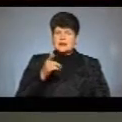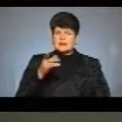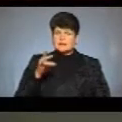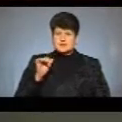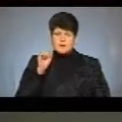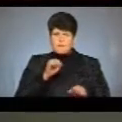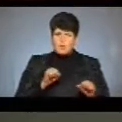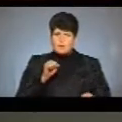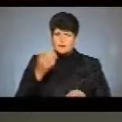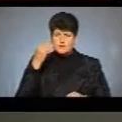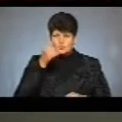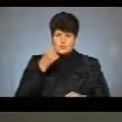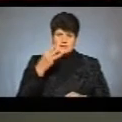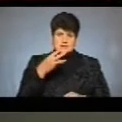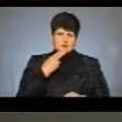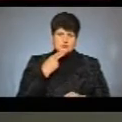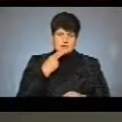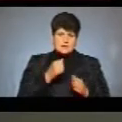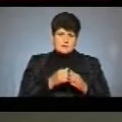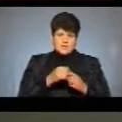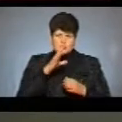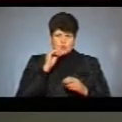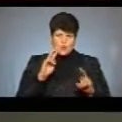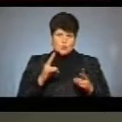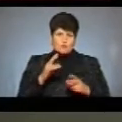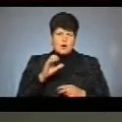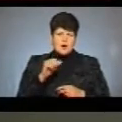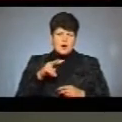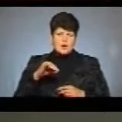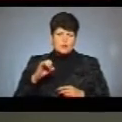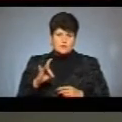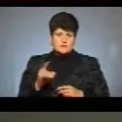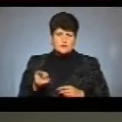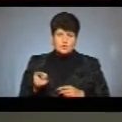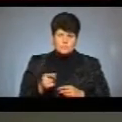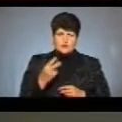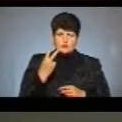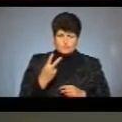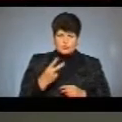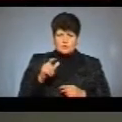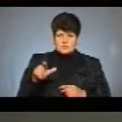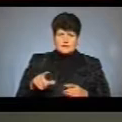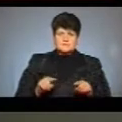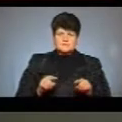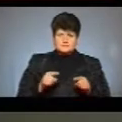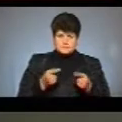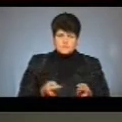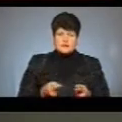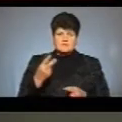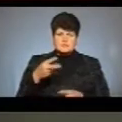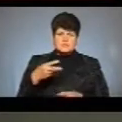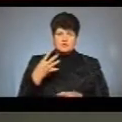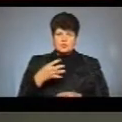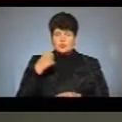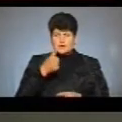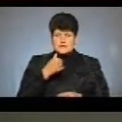побили торік в ніч на 30 червня біля нічного клубу «Алюр» в Тернополі. Поліція затримала 2 підозрюваних у скоєнні злочину –